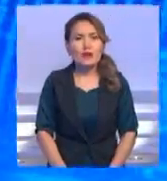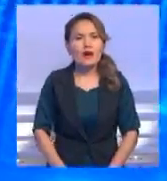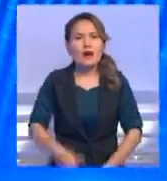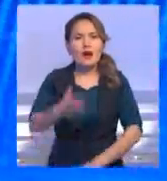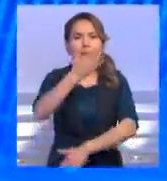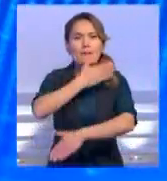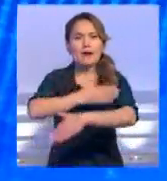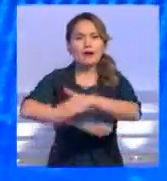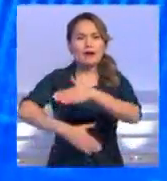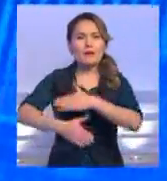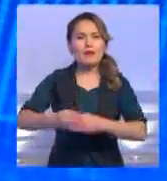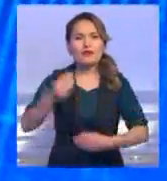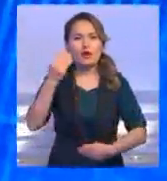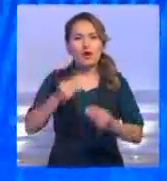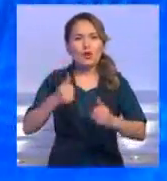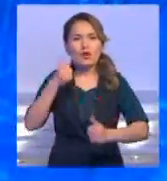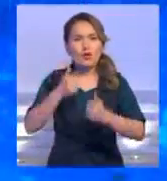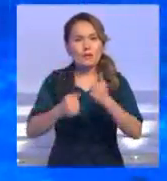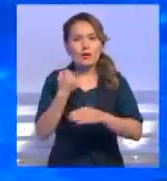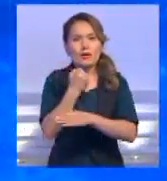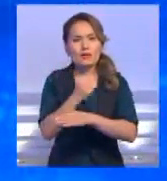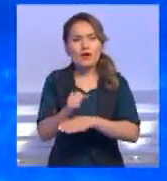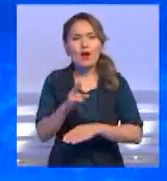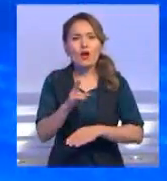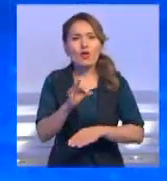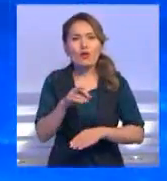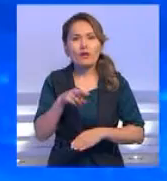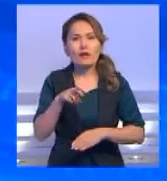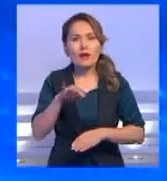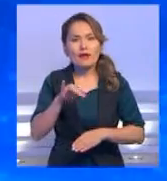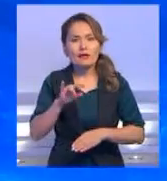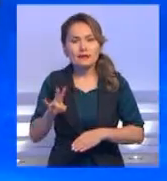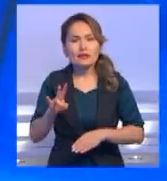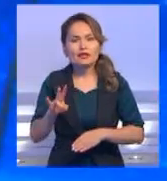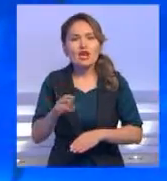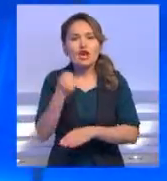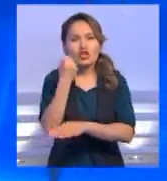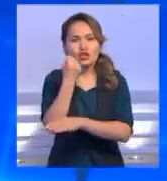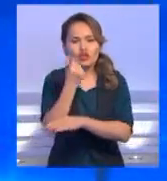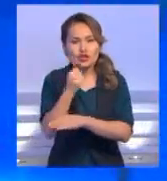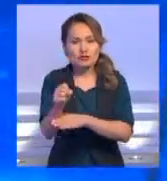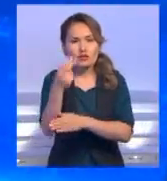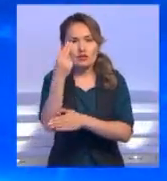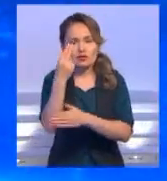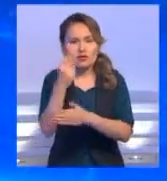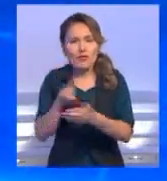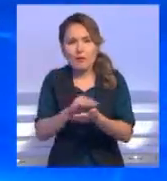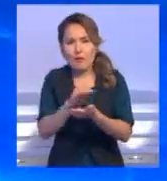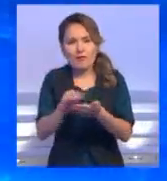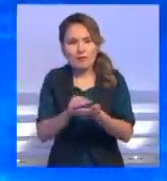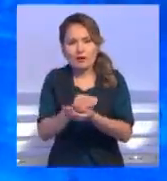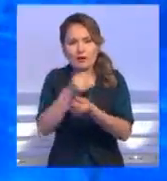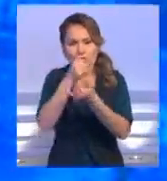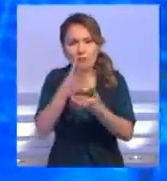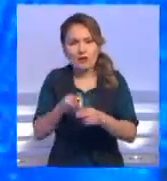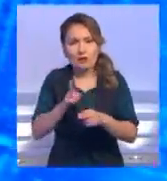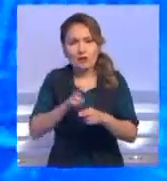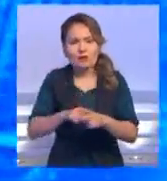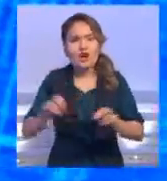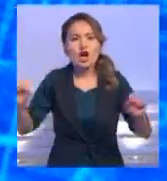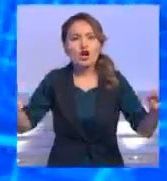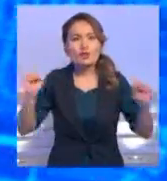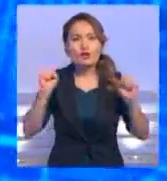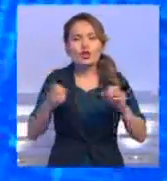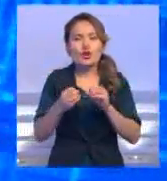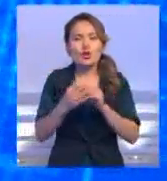Паралимпиада ойындарының чемпионы Александр Калядин өз жеңісін қайталай алмады. Шаңғы жарысында 10 шақырымды классикалық әдіспен жүріп өткен